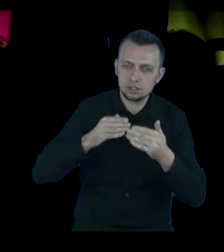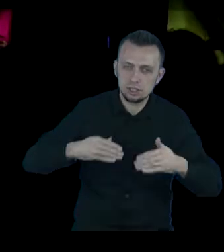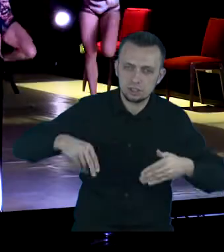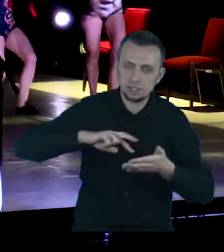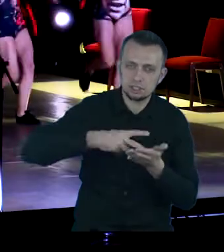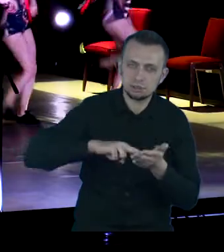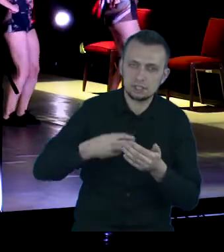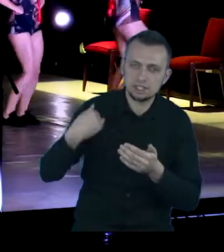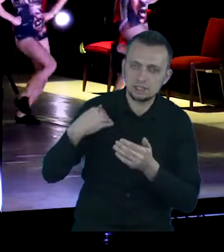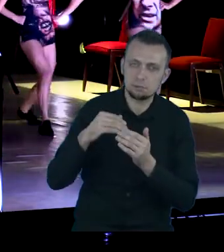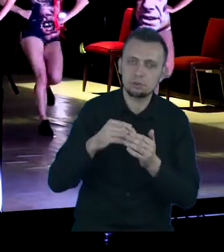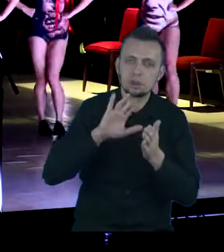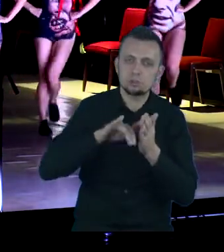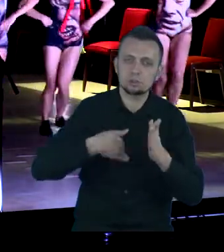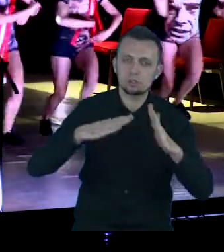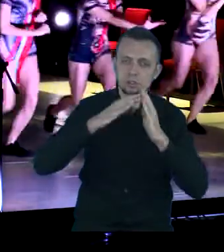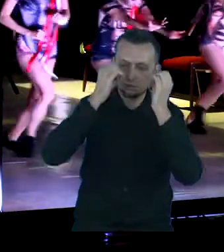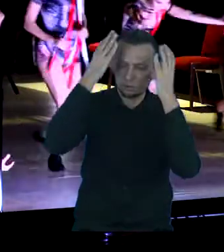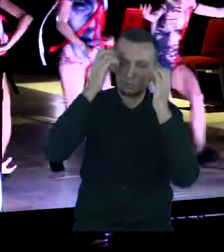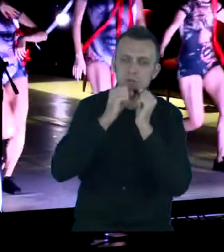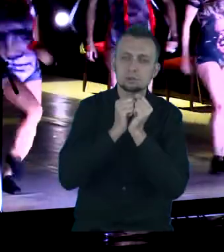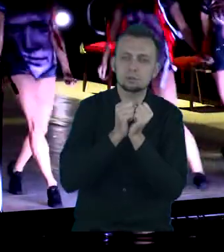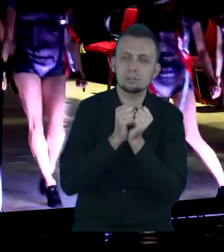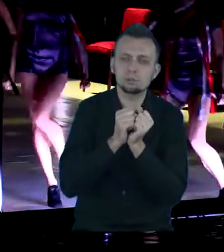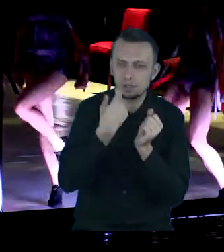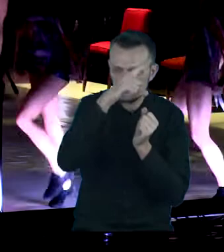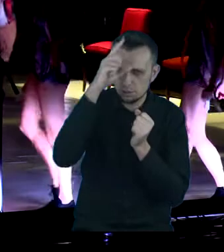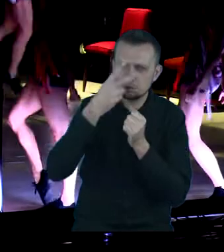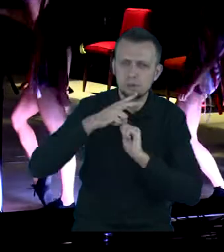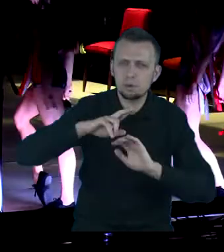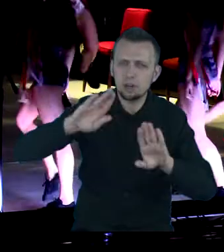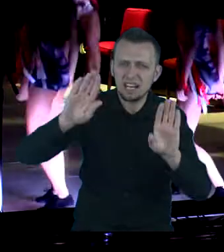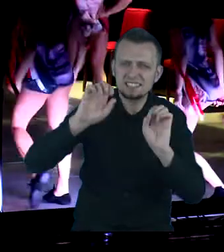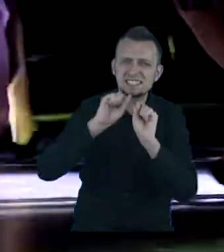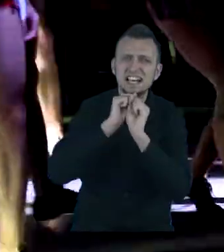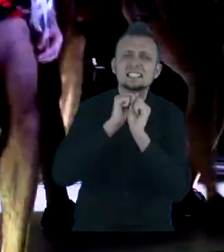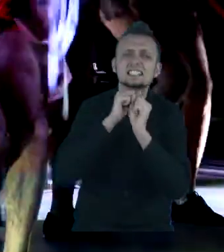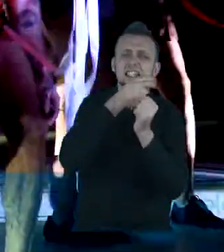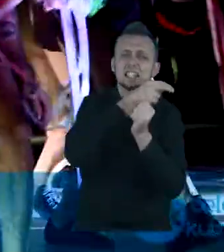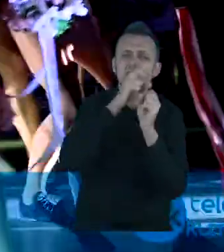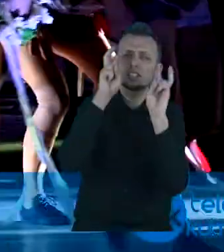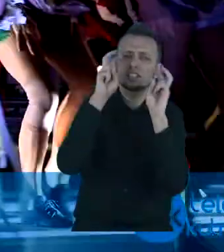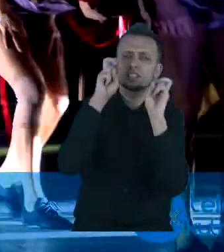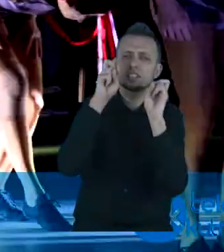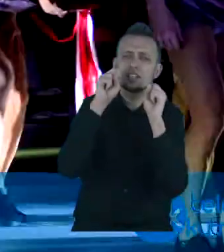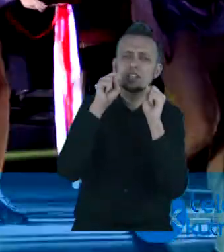Domu Kultury. Artyści wystawili spektakl pod tytułem Wesele Poprawiny.